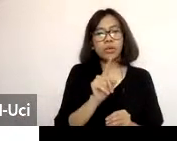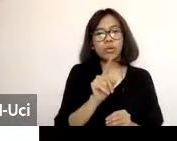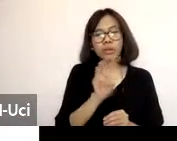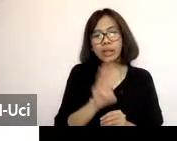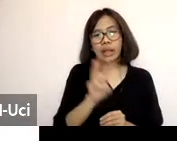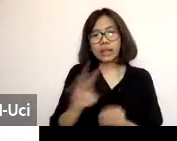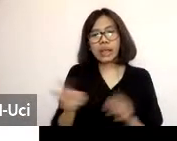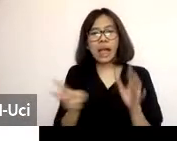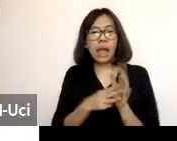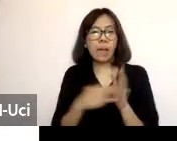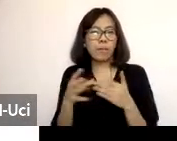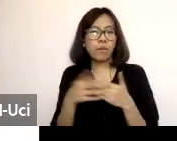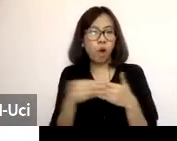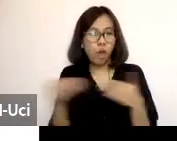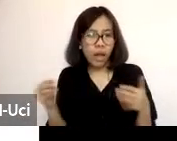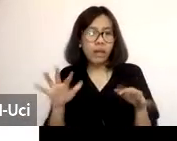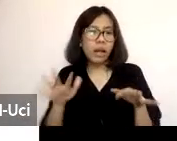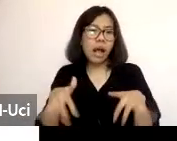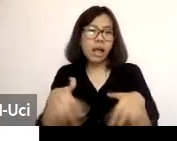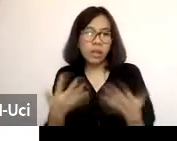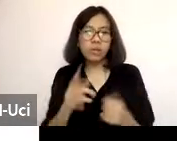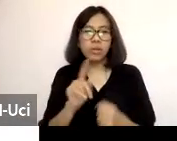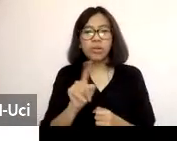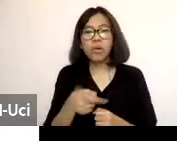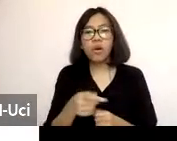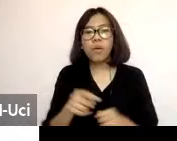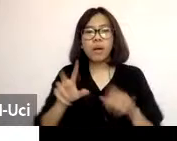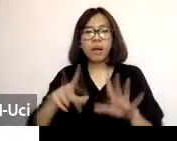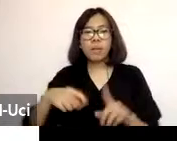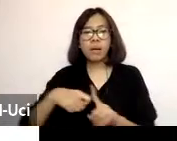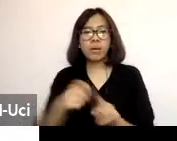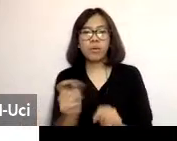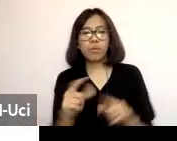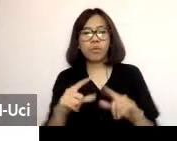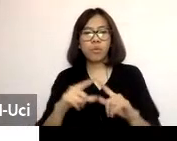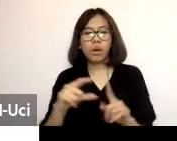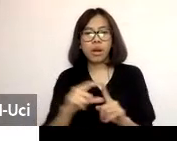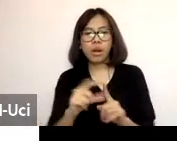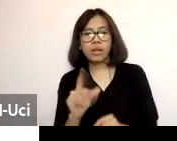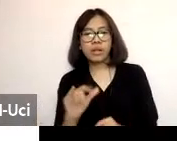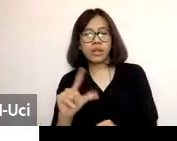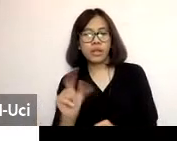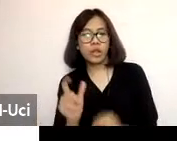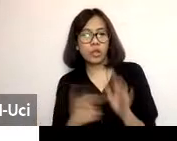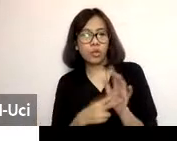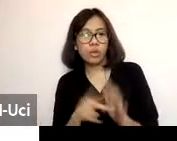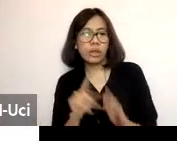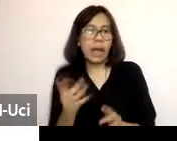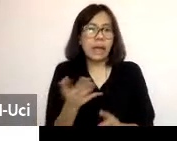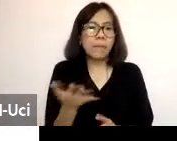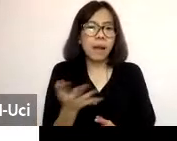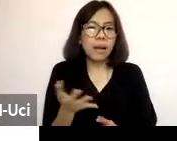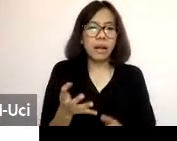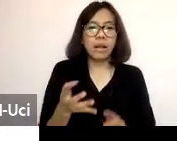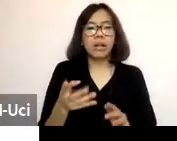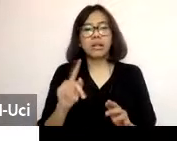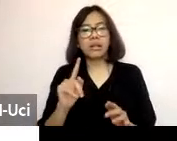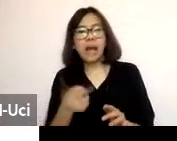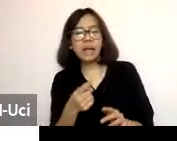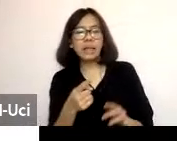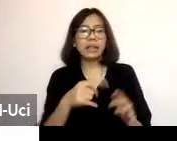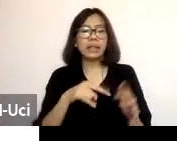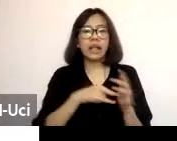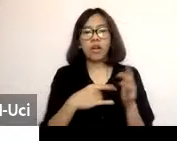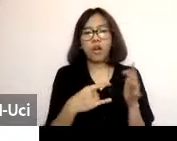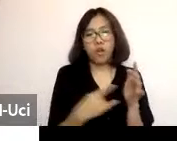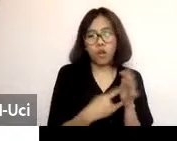yang diantaranya adalah dari Intake dan juga dari eko maksudnya artinya ini berbasis ekonomi